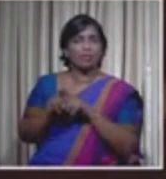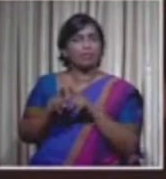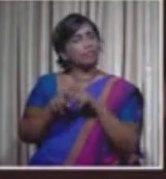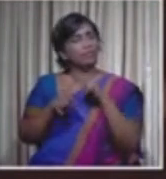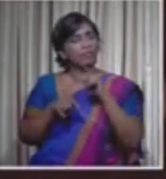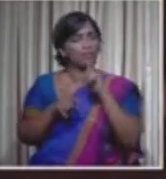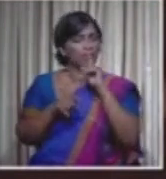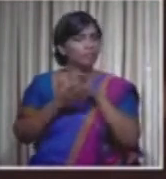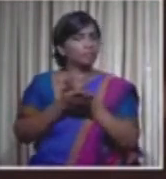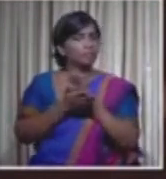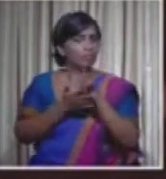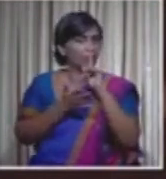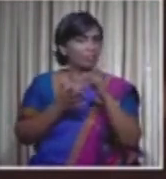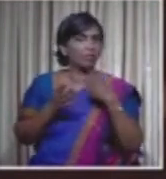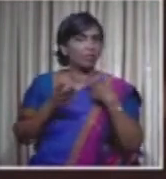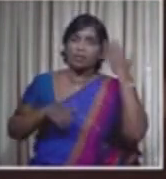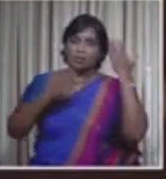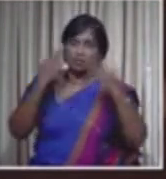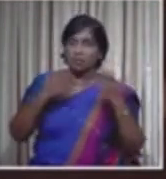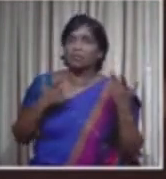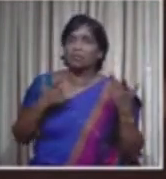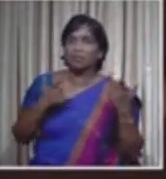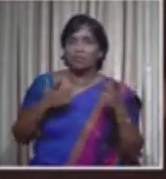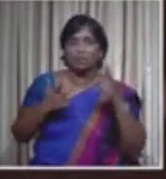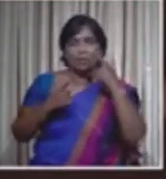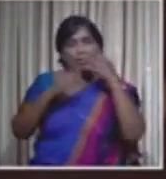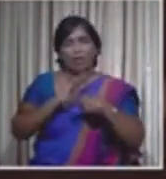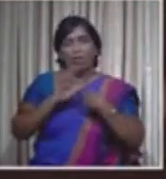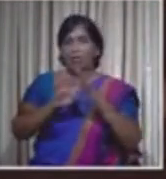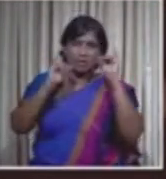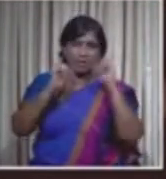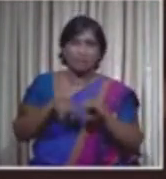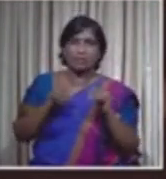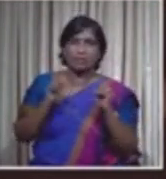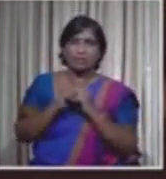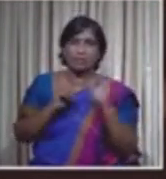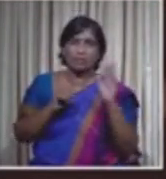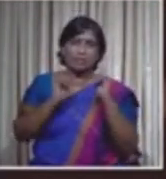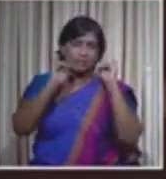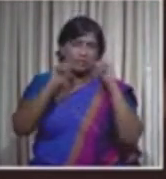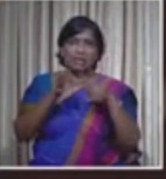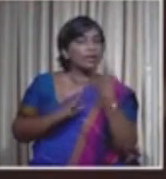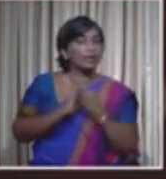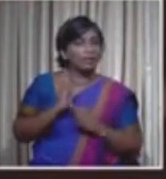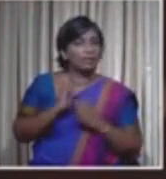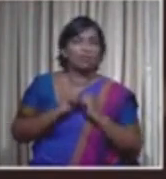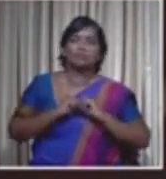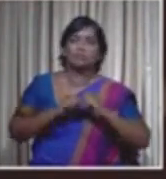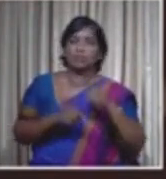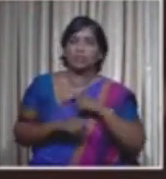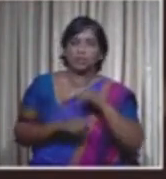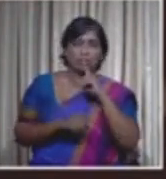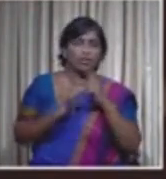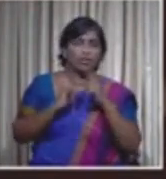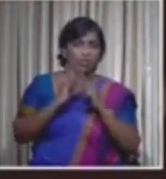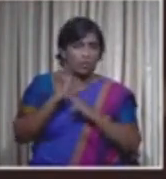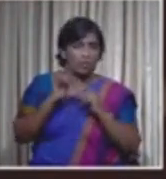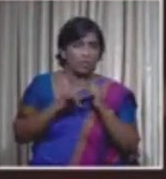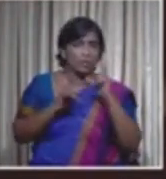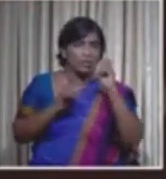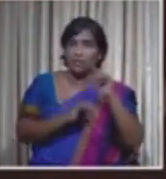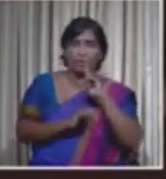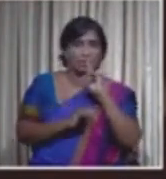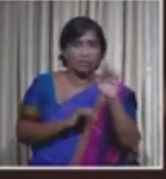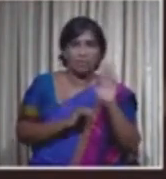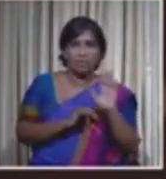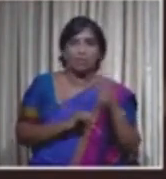අපි පැහැදිලිලා කියනවා මේක අපේ ගොඩට දාන්න හදන්න එපා. කවුරු මැරුණත් මේ රටේ දරුවෝ. ඒ නිසා මේක තුට්ටු දෙකේ දේශපාලනේ අද ගන්න එපා. අපි කියන්නේ නැහැ නේ UMP නගර සභාව වැරද්දක් කරුවේ